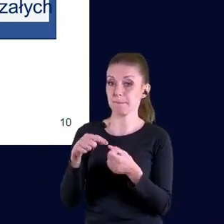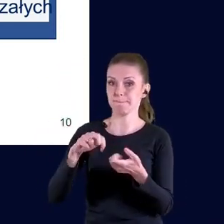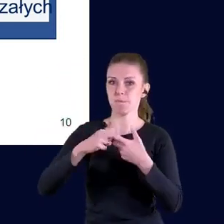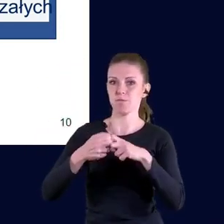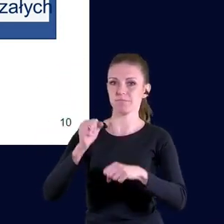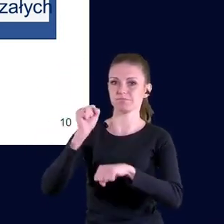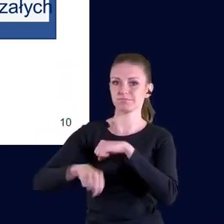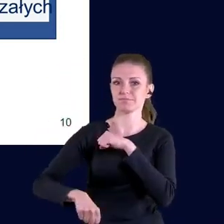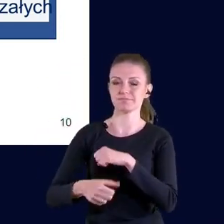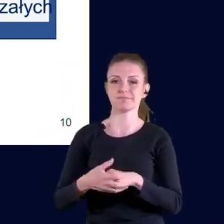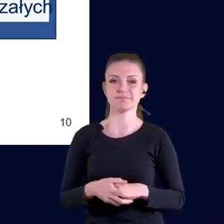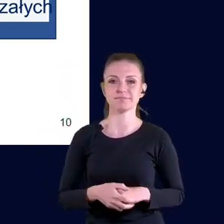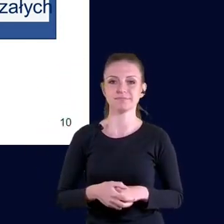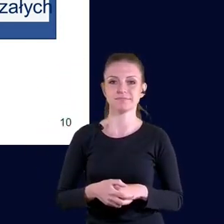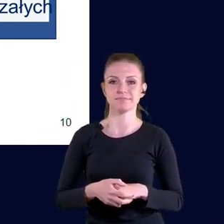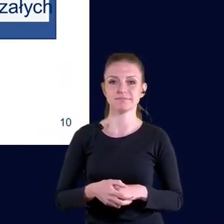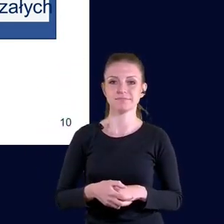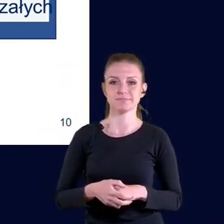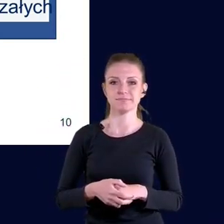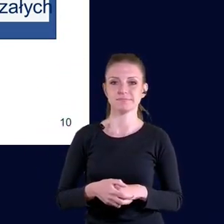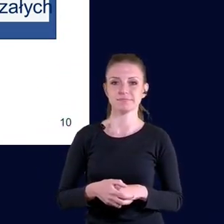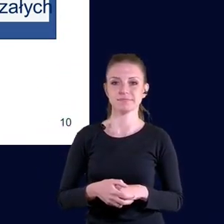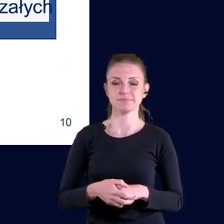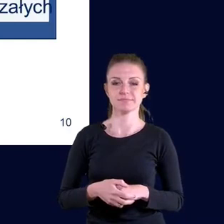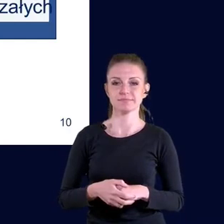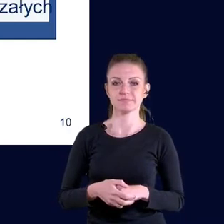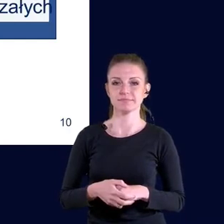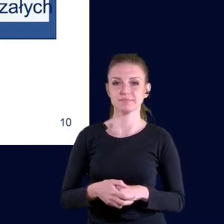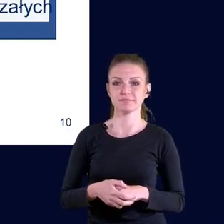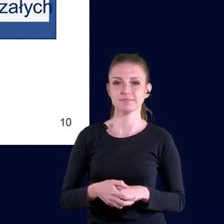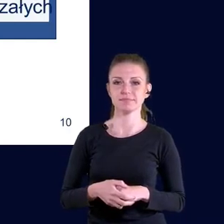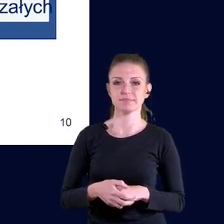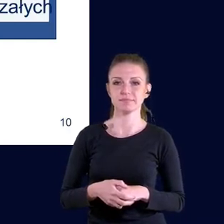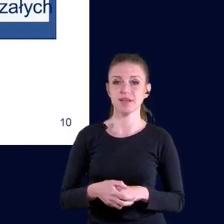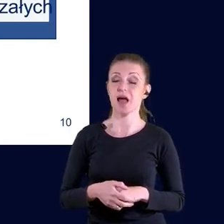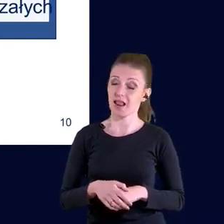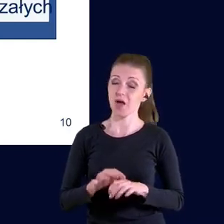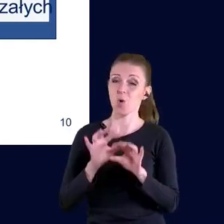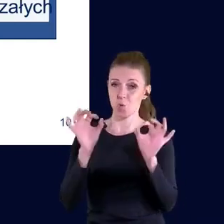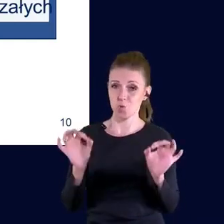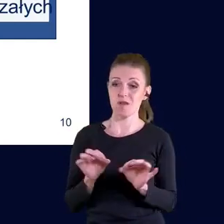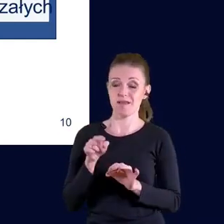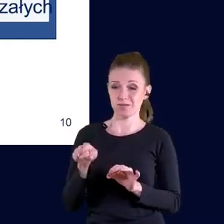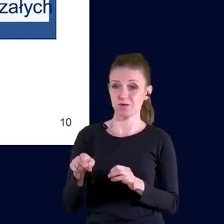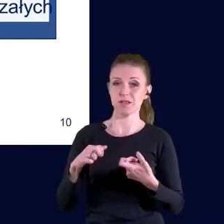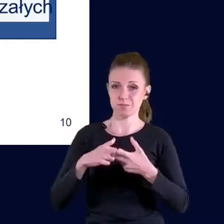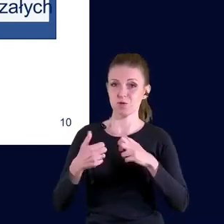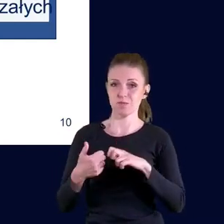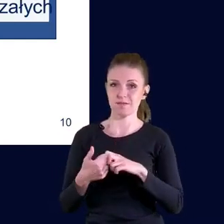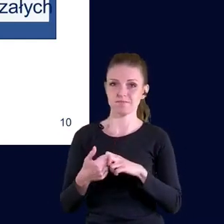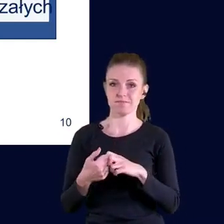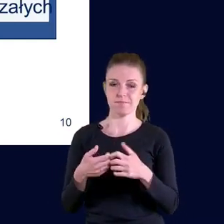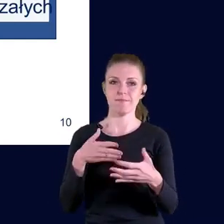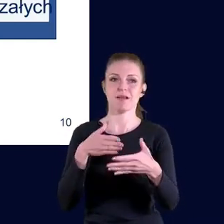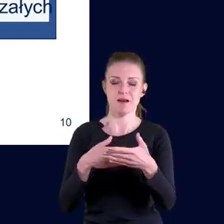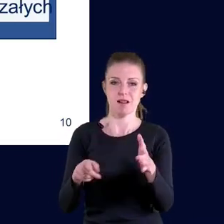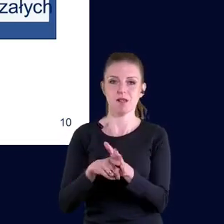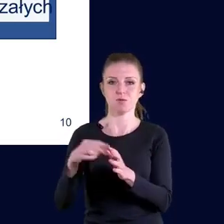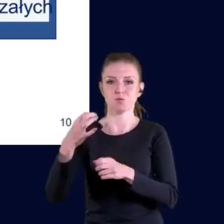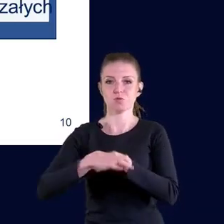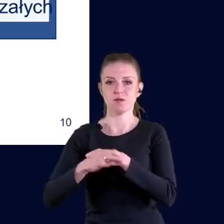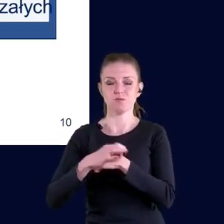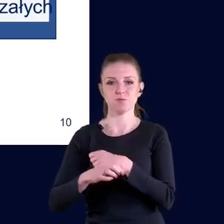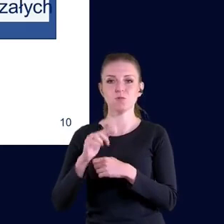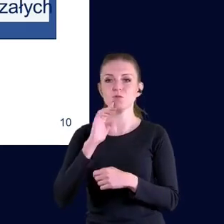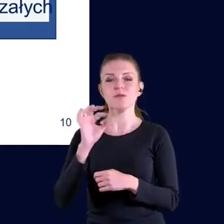brak dostępu do materiałów edukacyjnych które są wysokiej jakości jest barierą dla studentów i obniża ich możliwość zdobywania